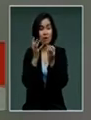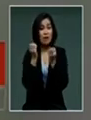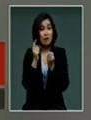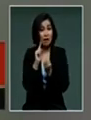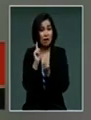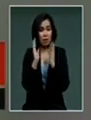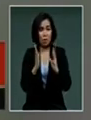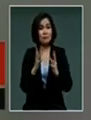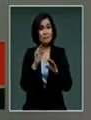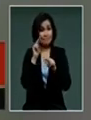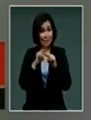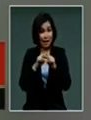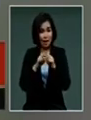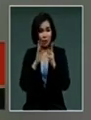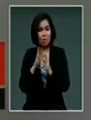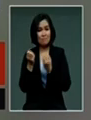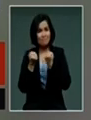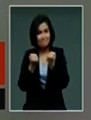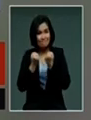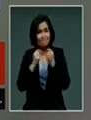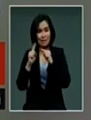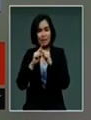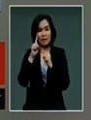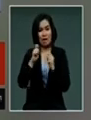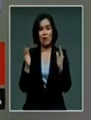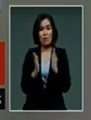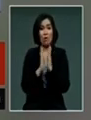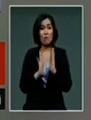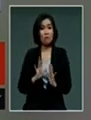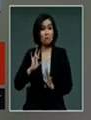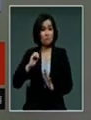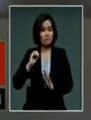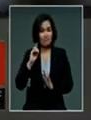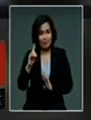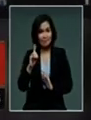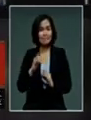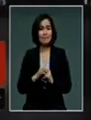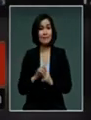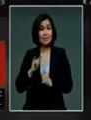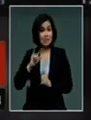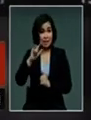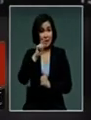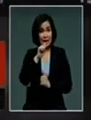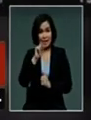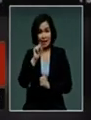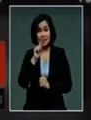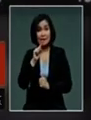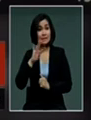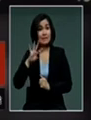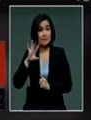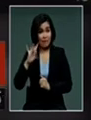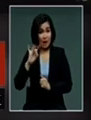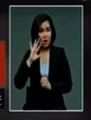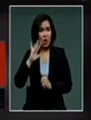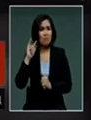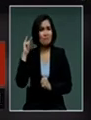เสียชีวิตทั้งหมดใน71 คนด้วยกันโดยเครื่องบินโดยสารเที่ยวบิน AN148 ของสาย